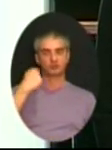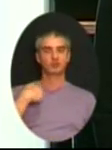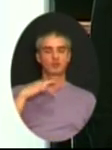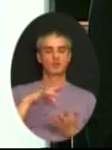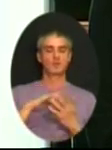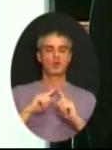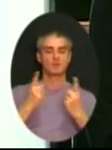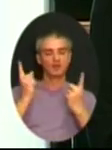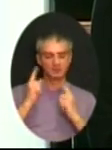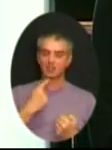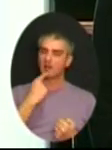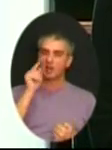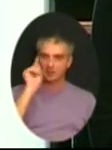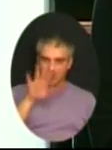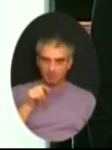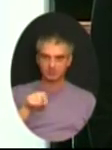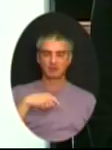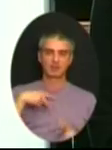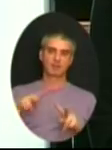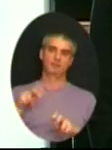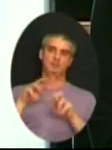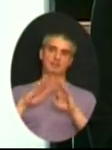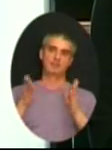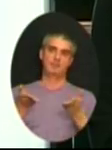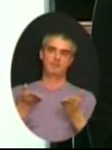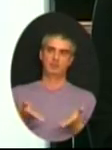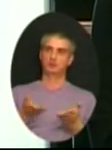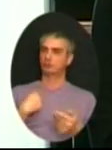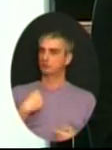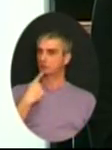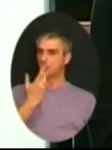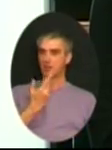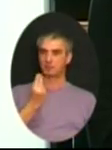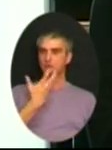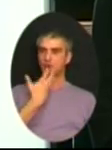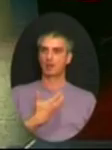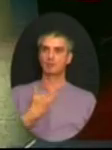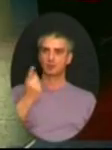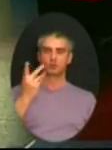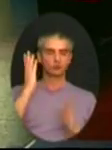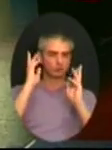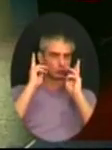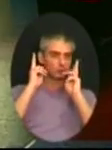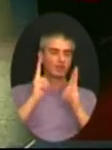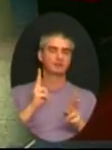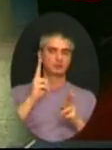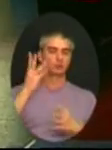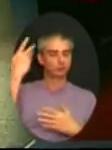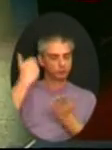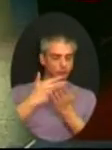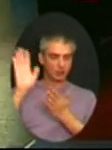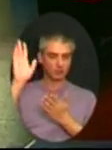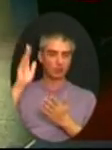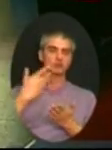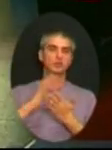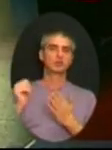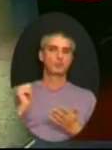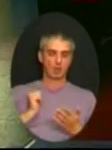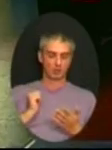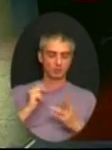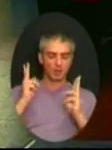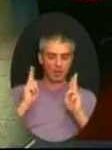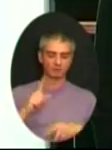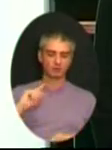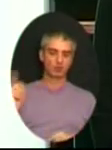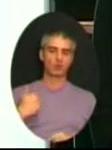במקום אחר, וצריך להגיד גם את זה, ואני מנצלת את הבמה הזאת. יש לך מה להגיד לרבנים של הציונות הדתית? שיפסיקו, שירדו מהם, שירדו מהחיילות, צריך